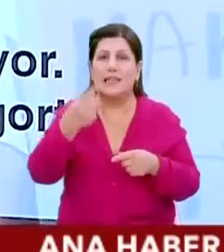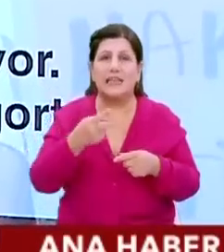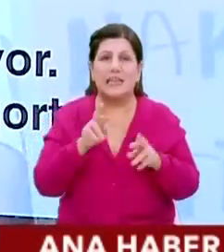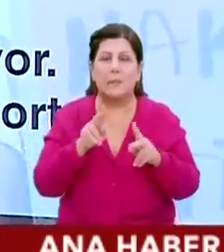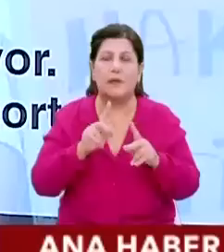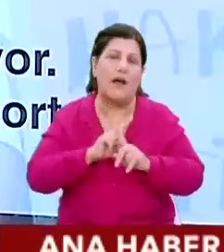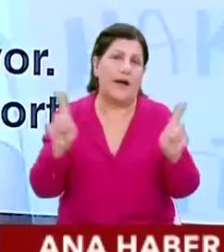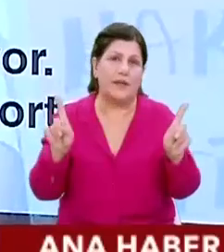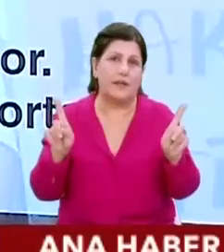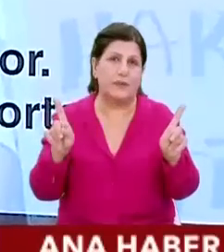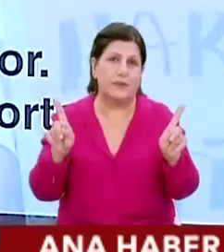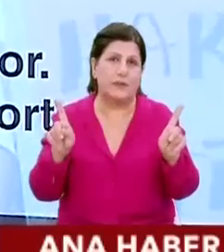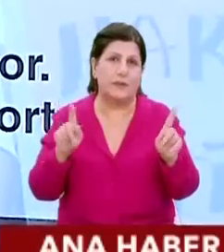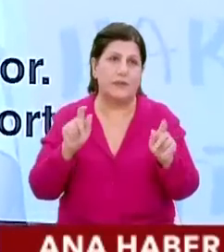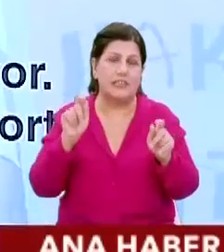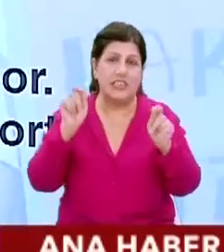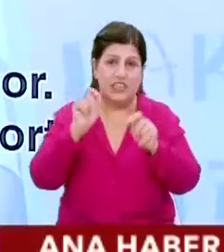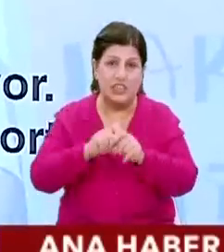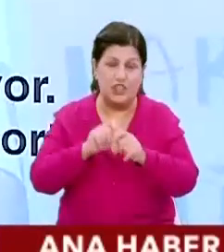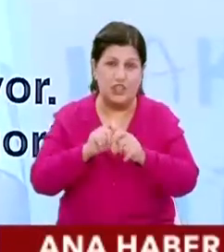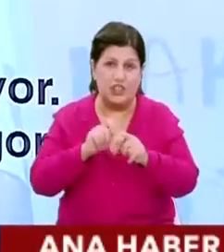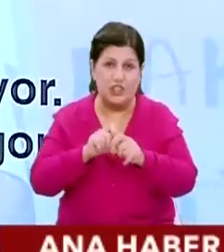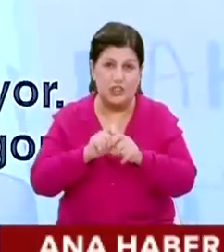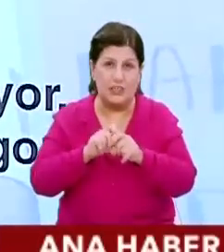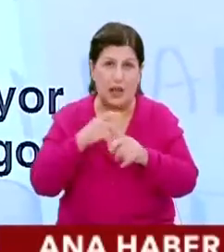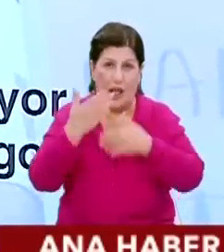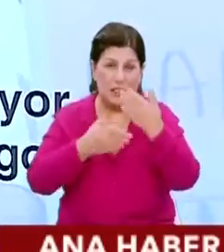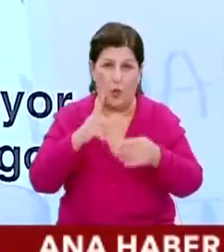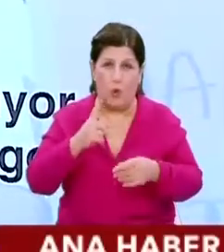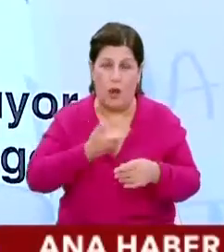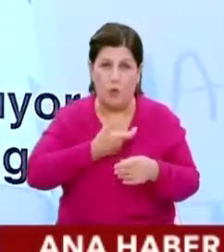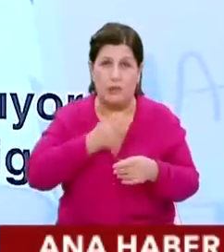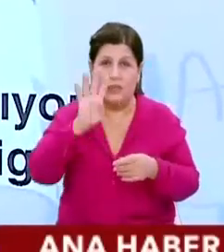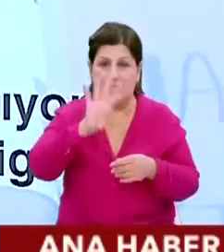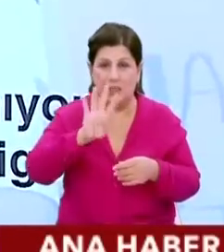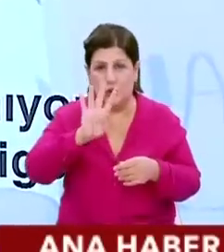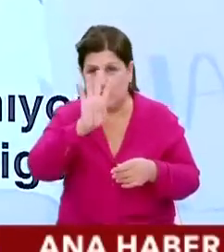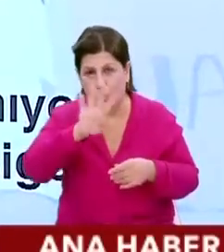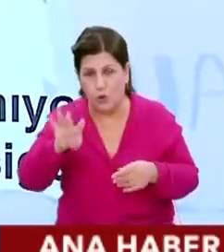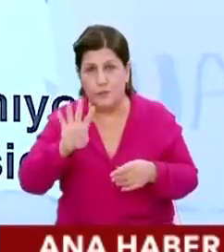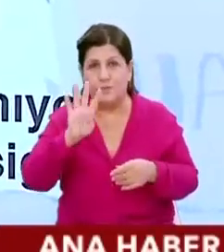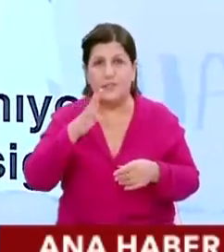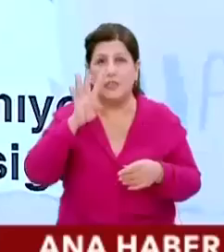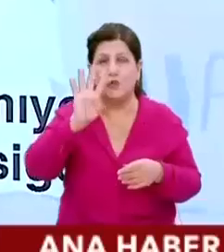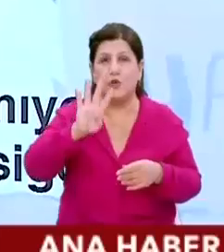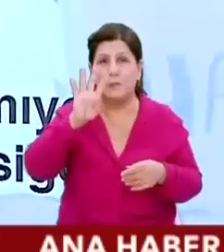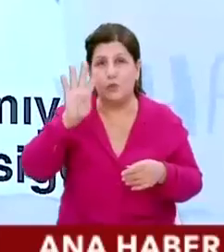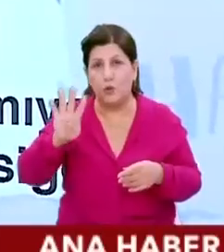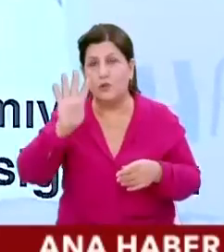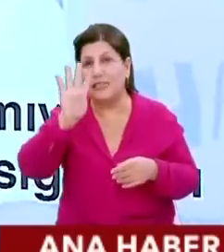şimdi işi bu noktaya getiren o malum yasa 44-47'ydi değil mi 4447